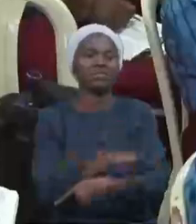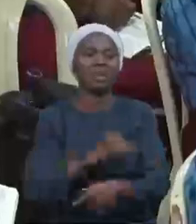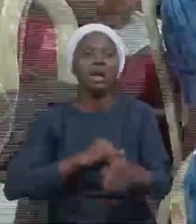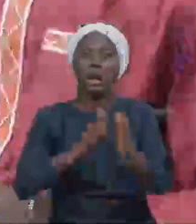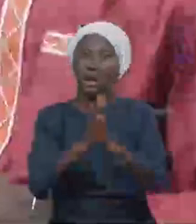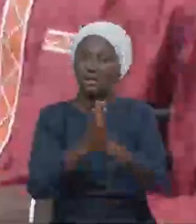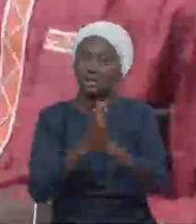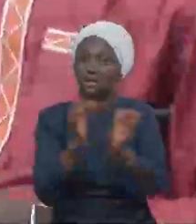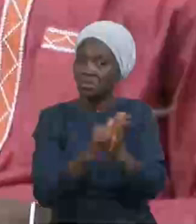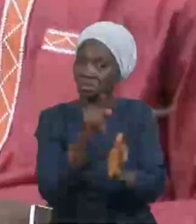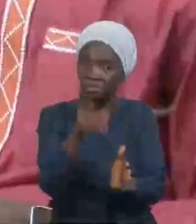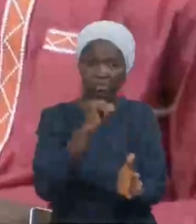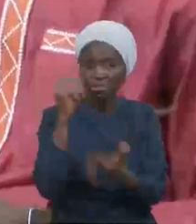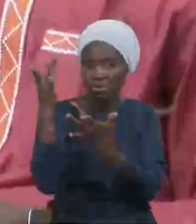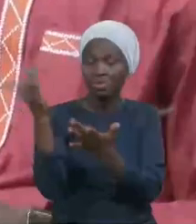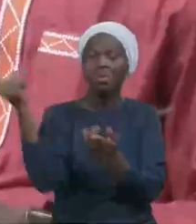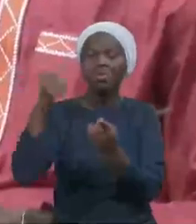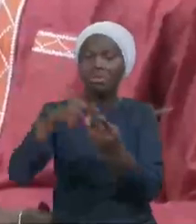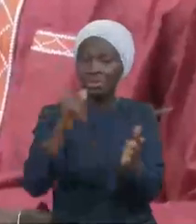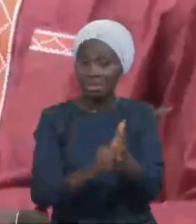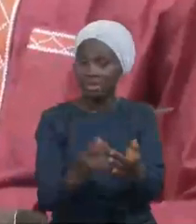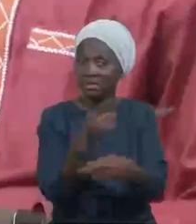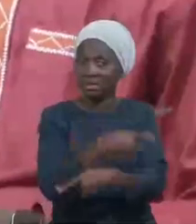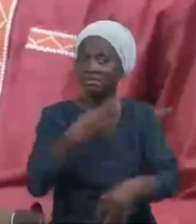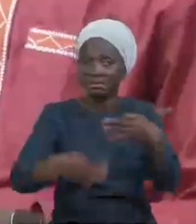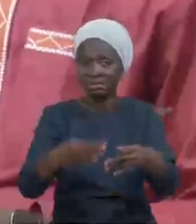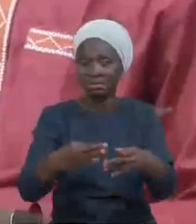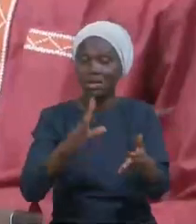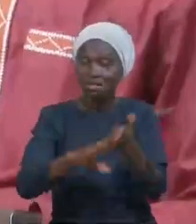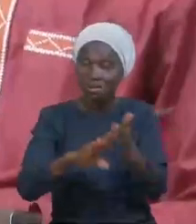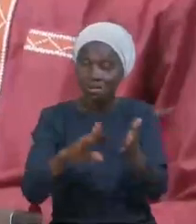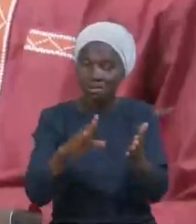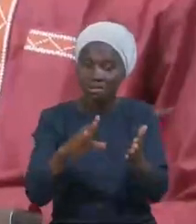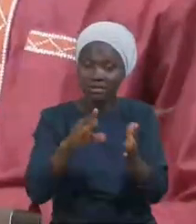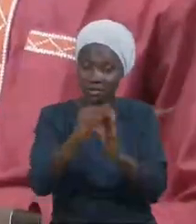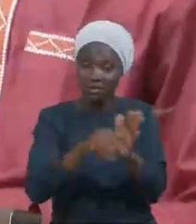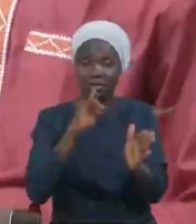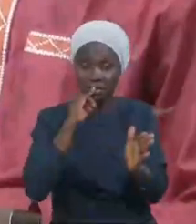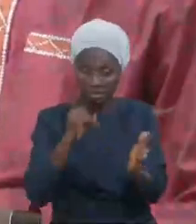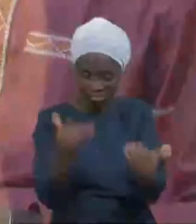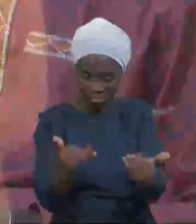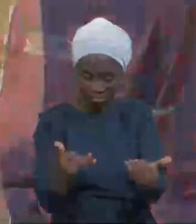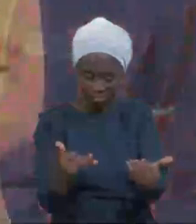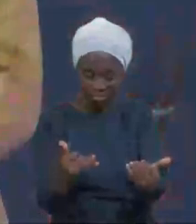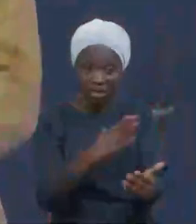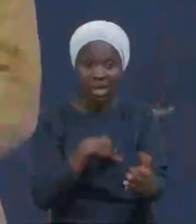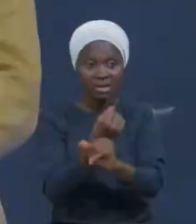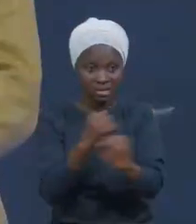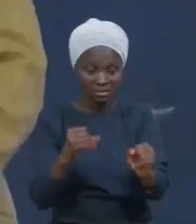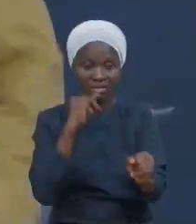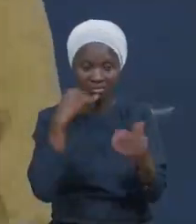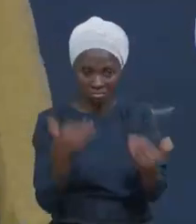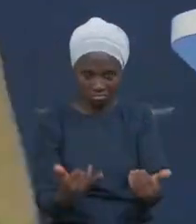jugement. Le pardon est disponible aujourd'hui. Et le salut est disponible